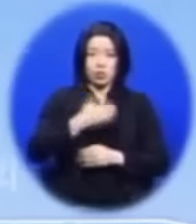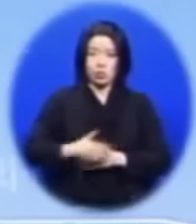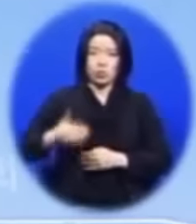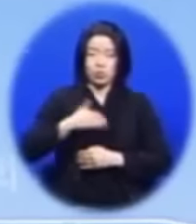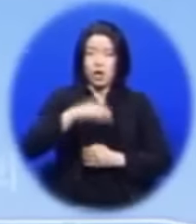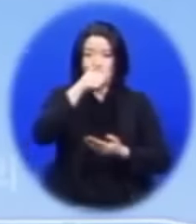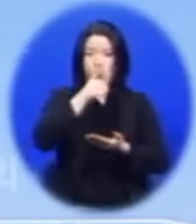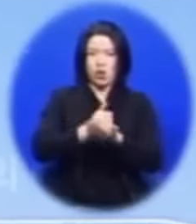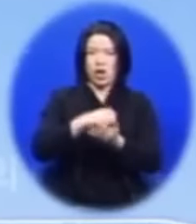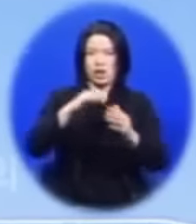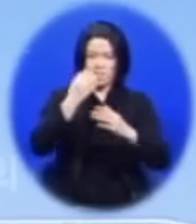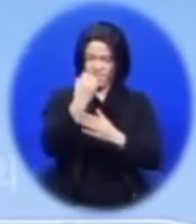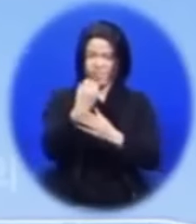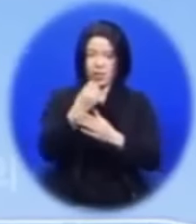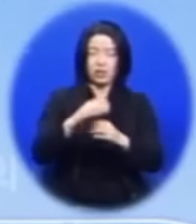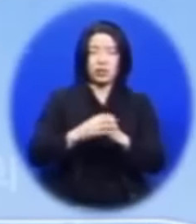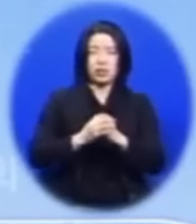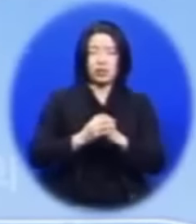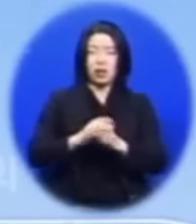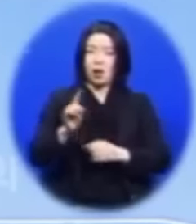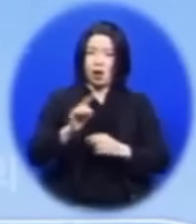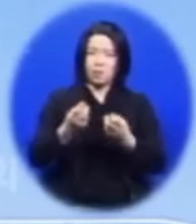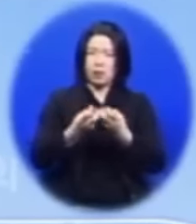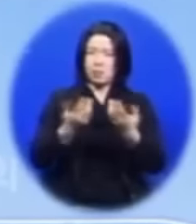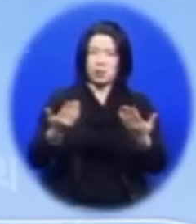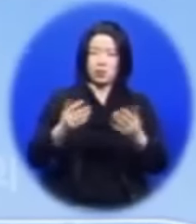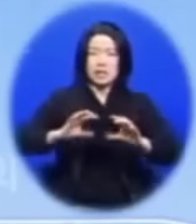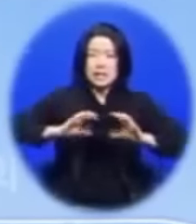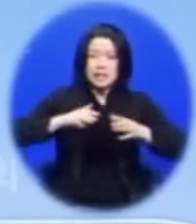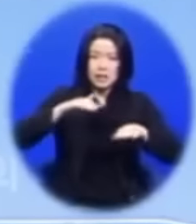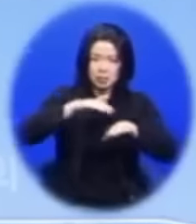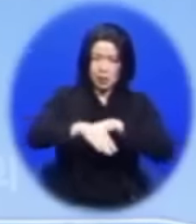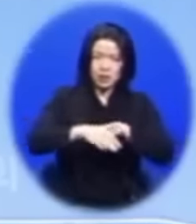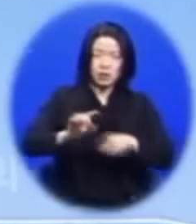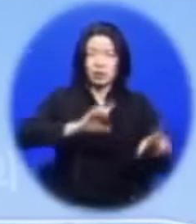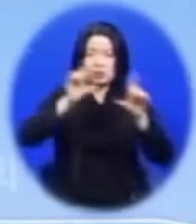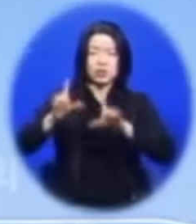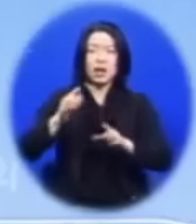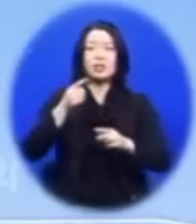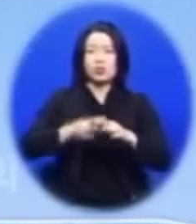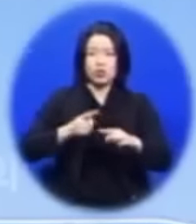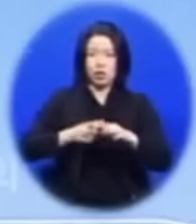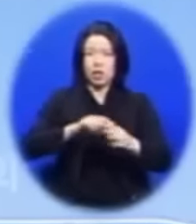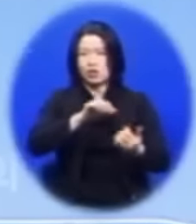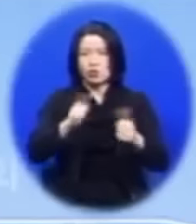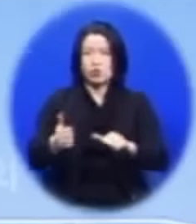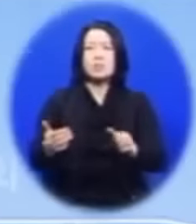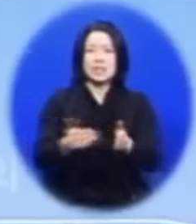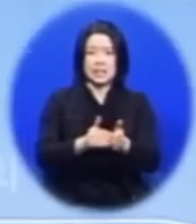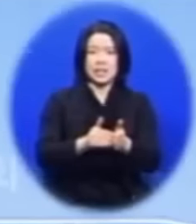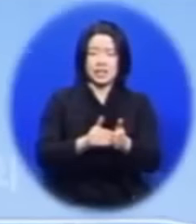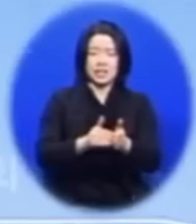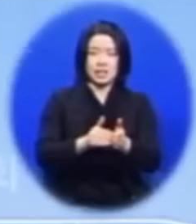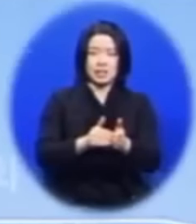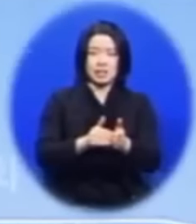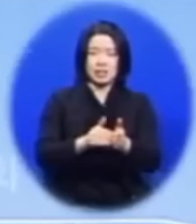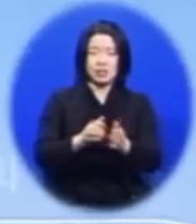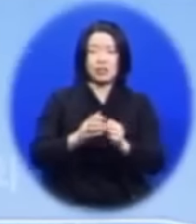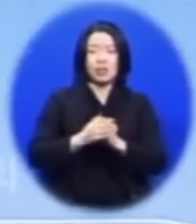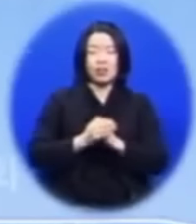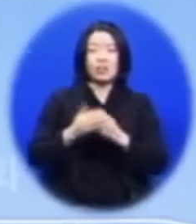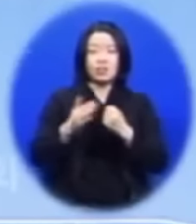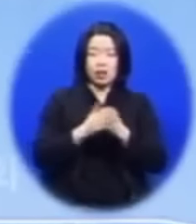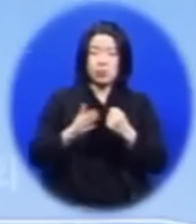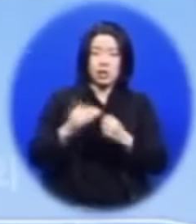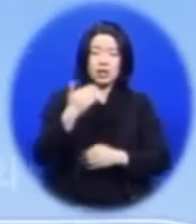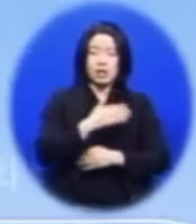죄 덩어리 어쩔 수 없이 세상 식대로 살다가 죽으면 끝나는 거 육은 그러니까